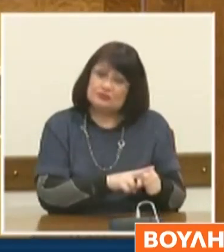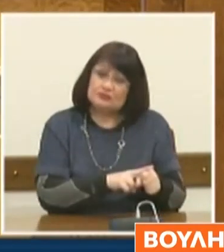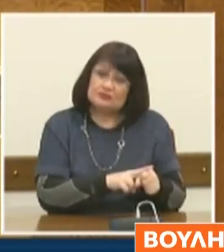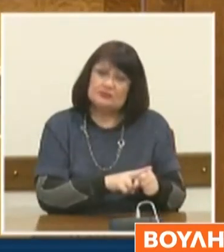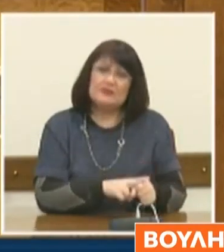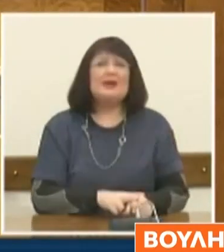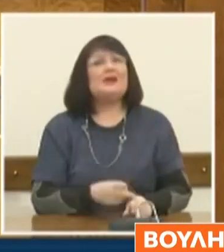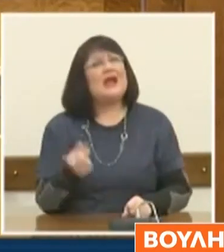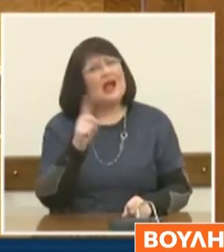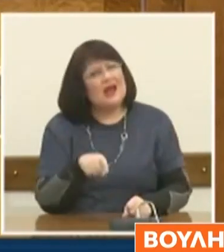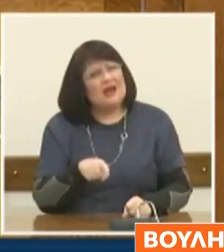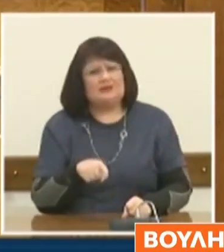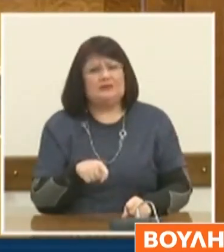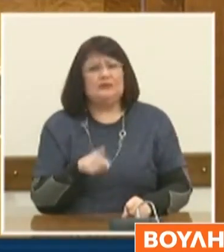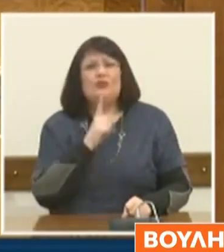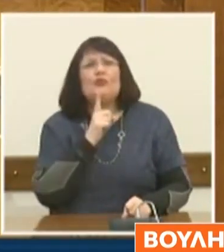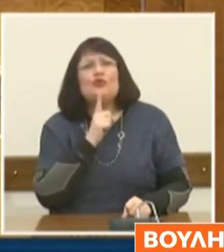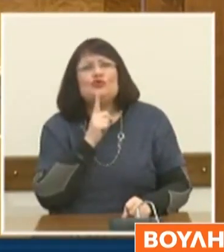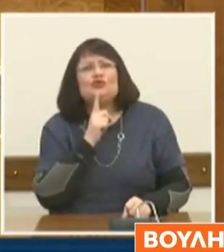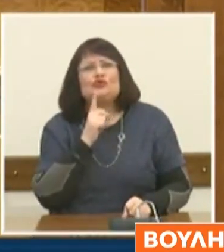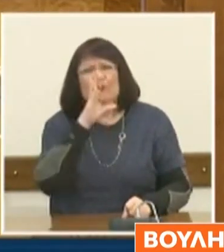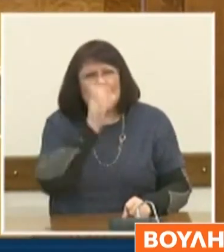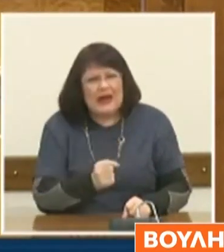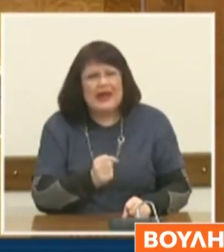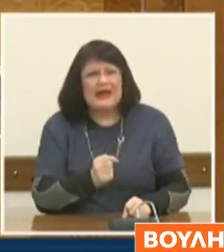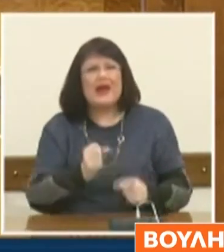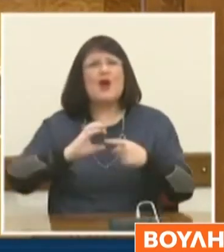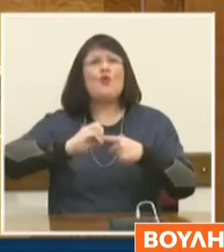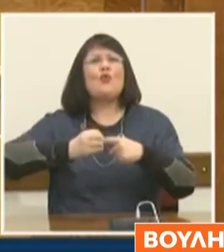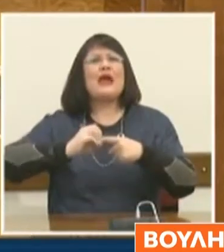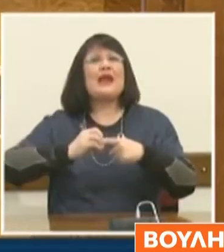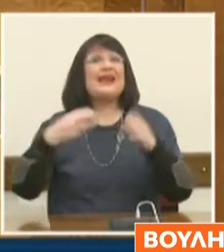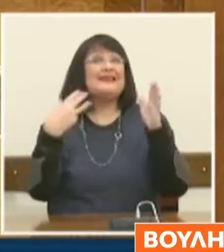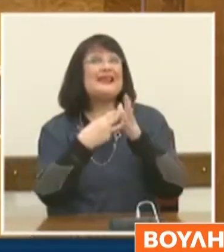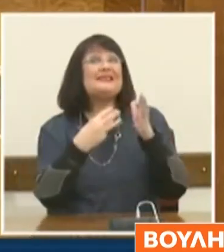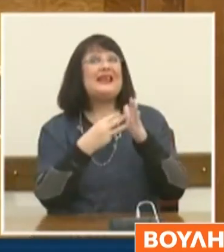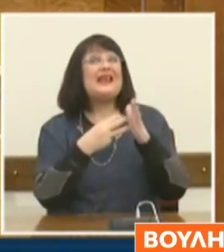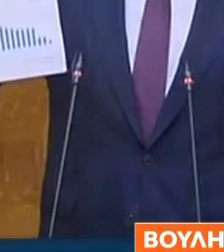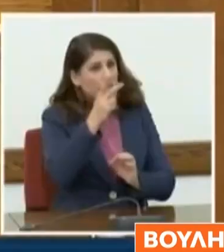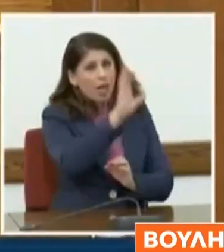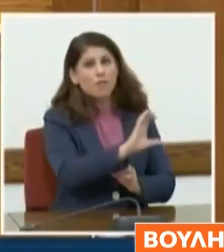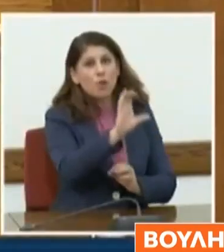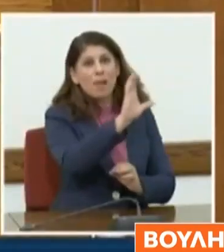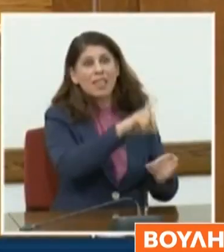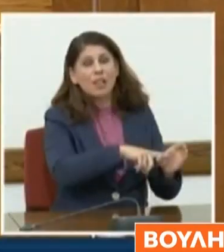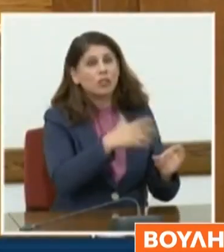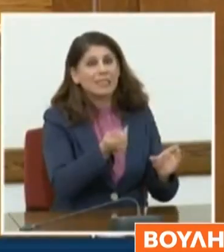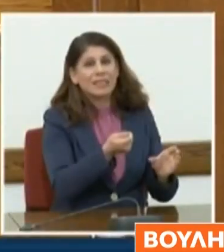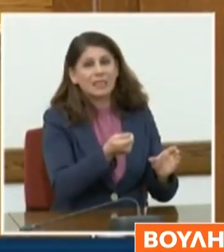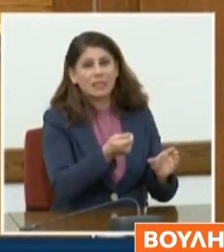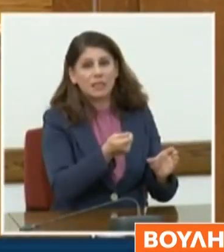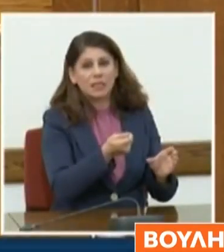χειρότερες χώρες πρωταγωνιστές όπως η Βουλγαρία και η Ουγγαρία έχουν ξεπεράσει τους 3.000 θανάτους ανά εκατομμύριο. Η επιπρόσθετη θάνατη